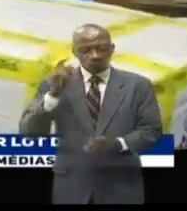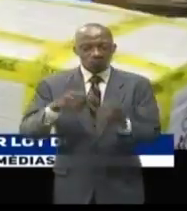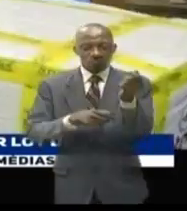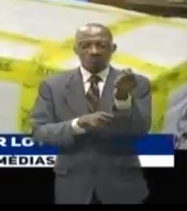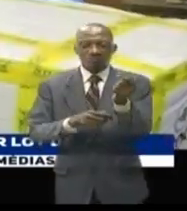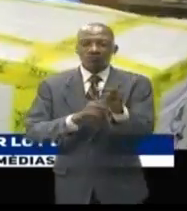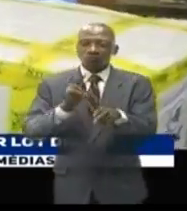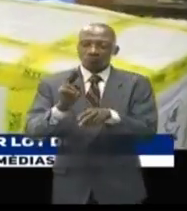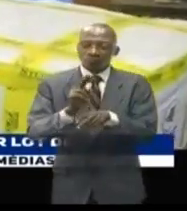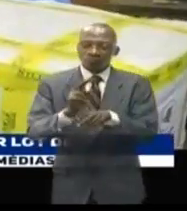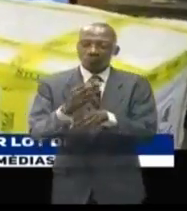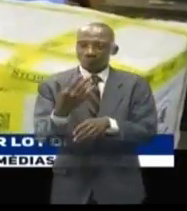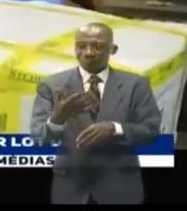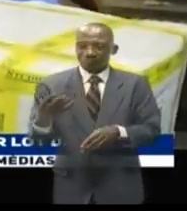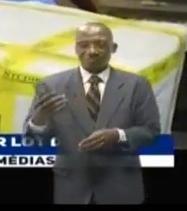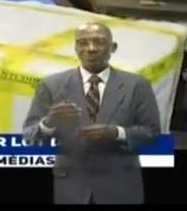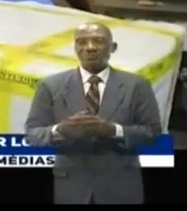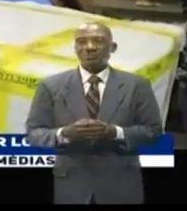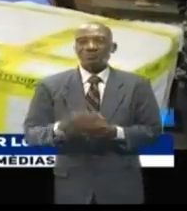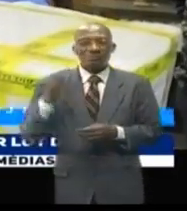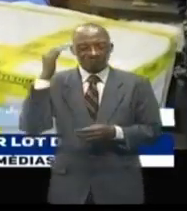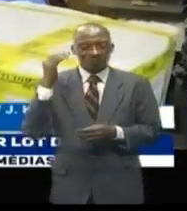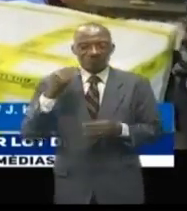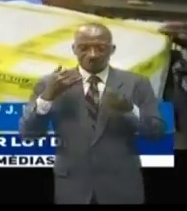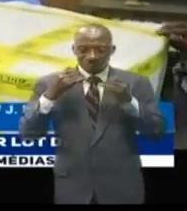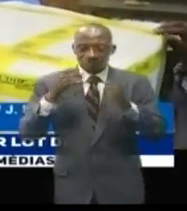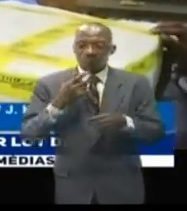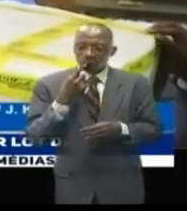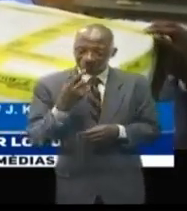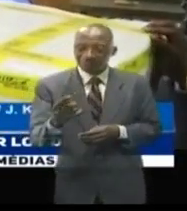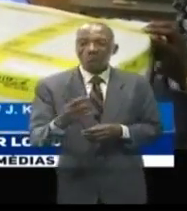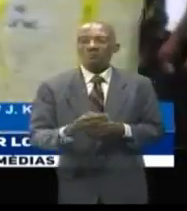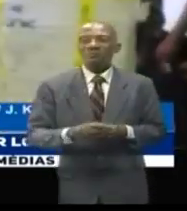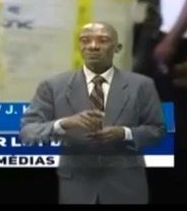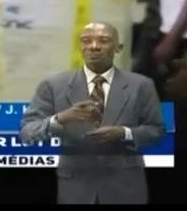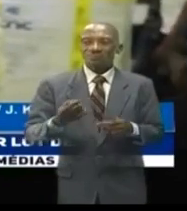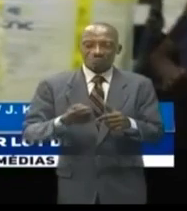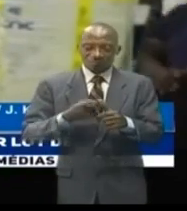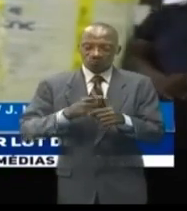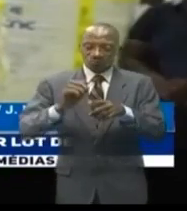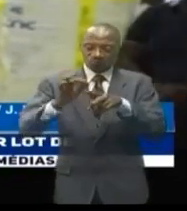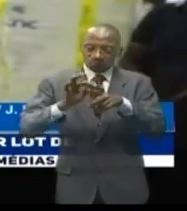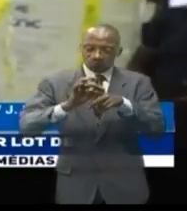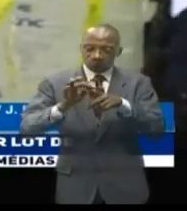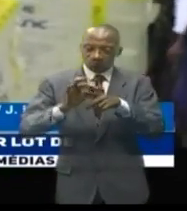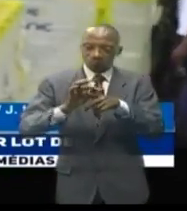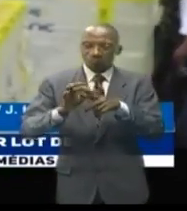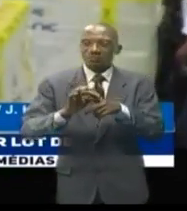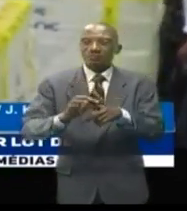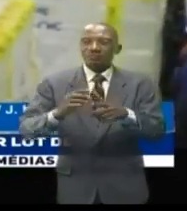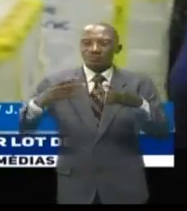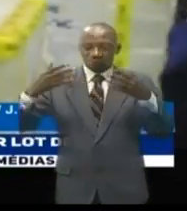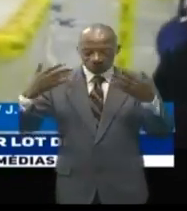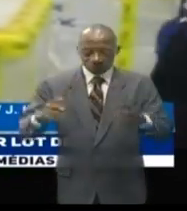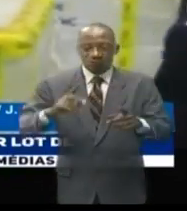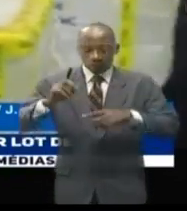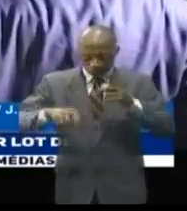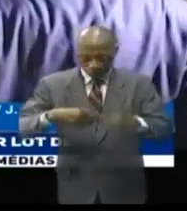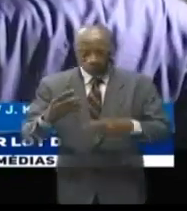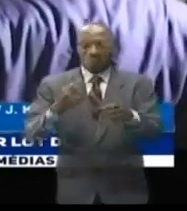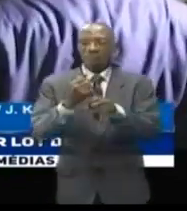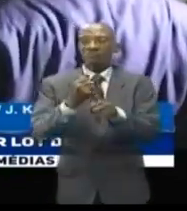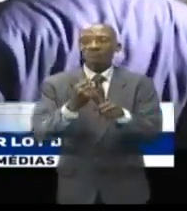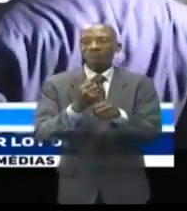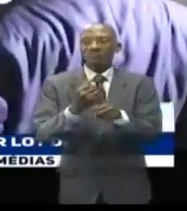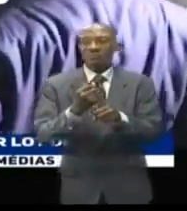tels que voulu par le ministre de la communication et médias porte des paroles du gouvernement qui tient à la modernisation de la chaîne nationale